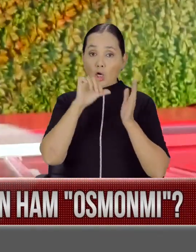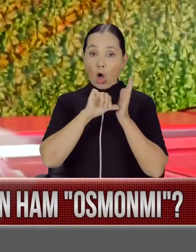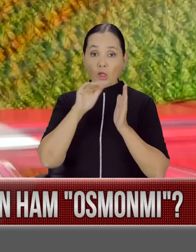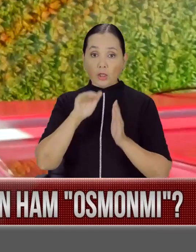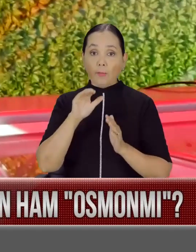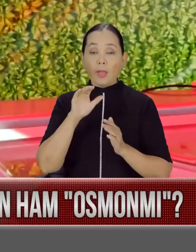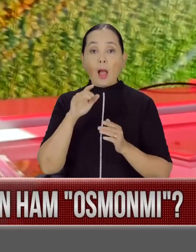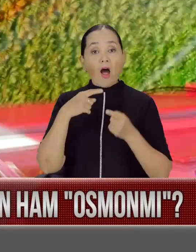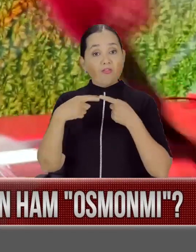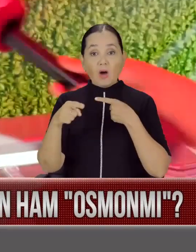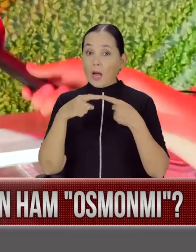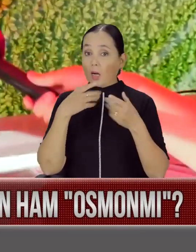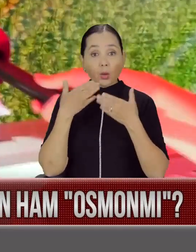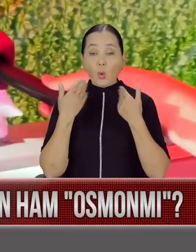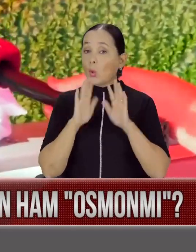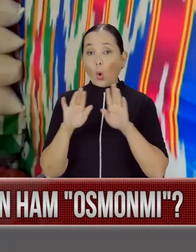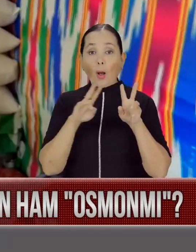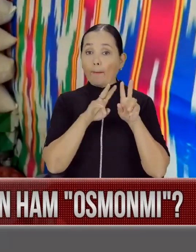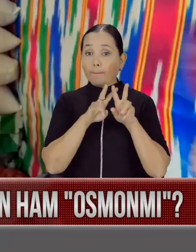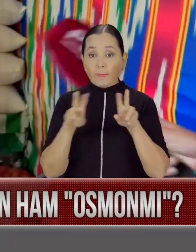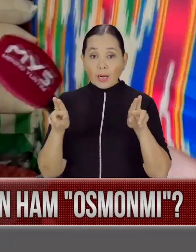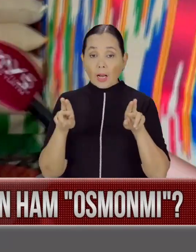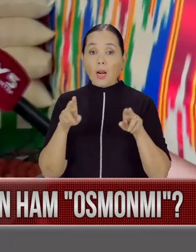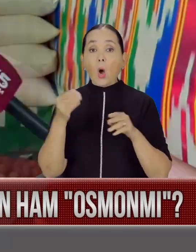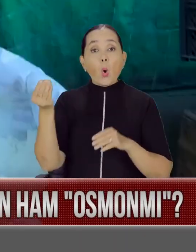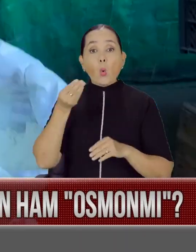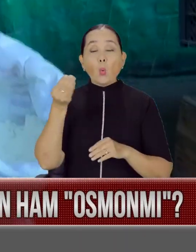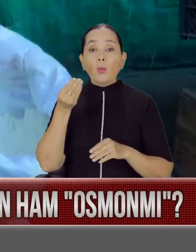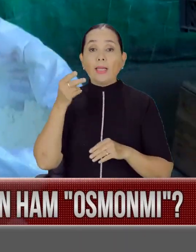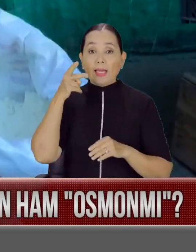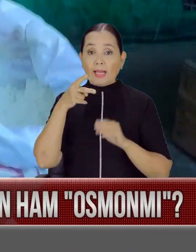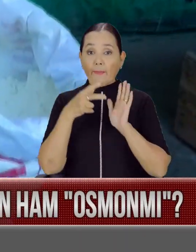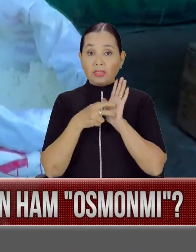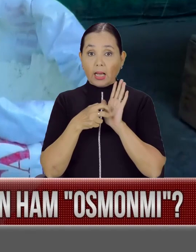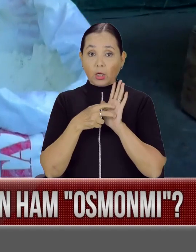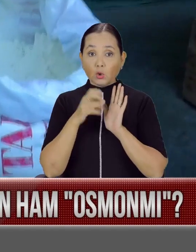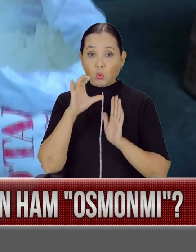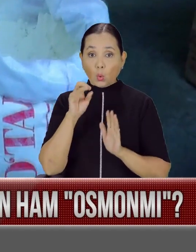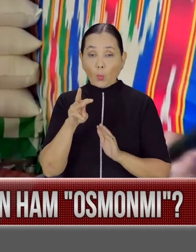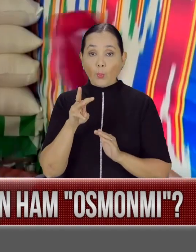Farqi yo'qmi mol go'shti bilan? Yo'q, bir xil. Uninglar nechi pul ekan? 2800 so'm.